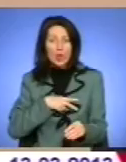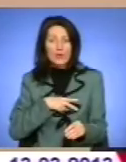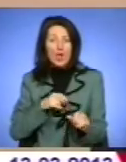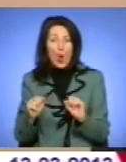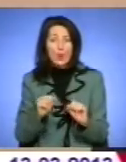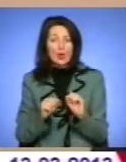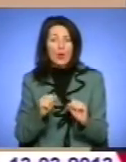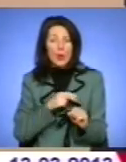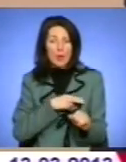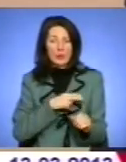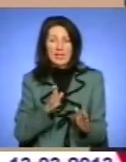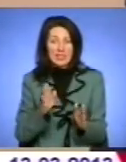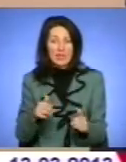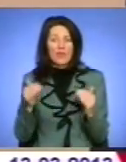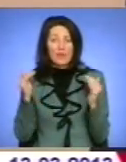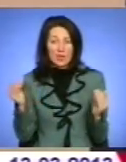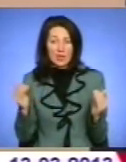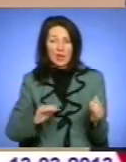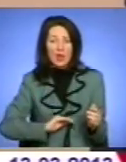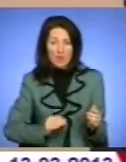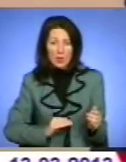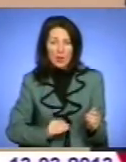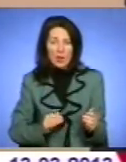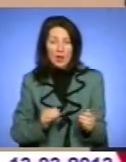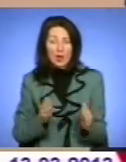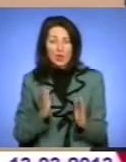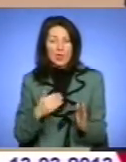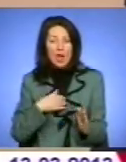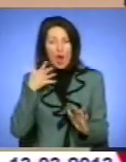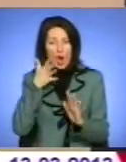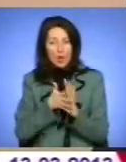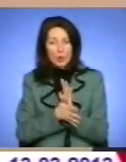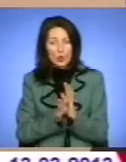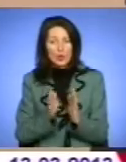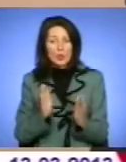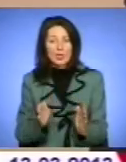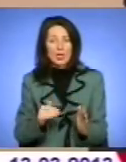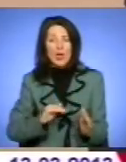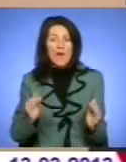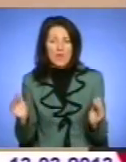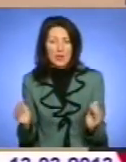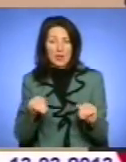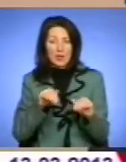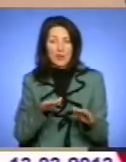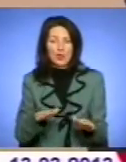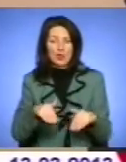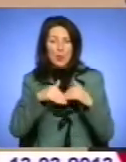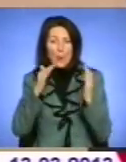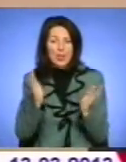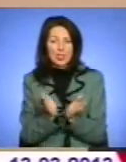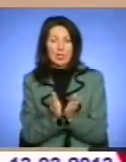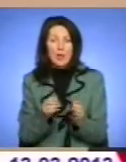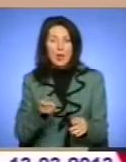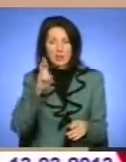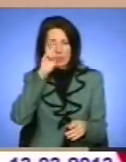урядовими нагородами не тільки великих, хоча я розумію, що тільки великі, вони вирішують в масштабах держави, то за